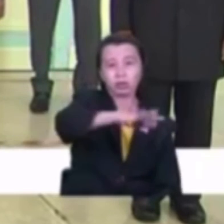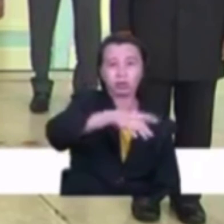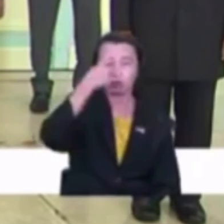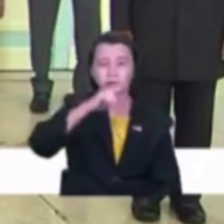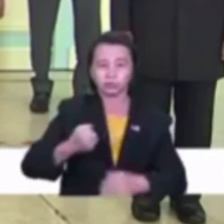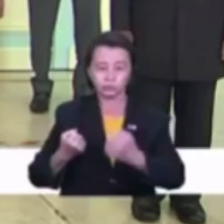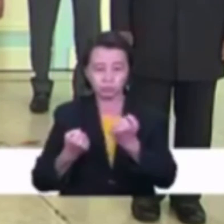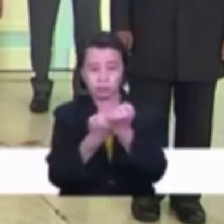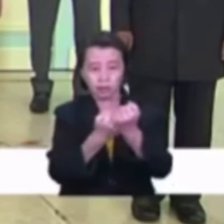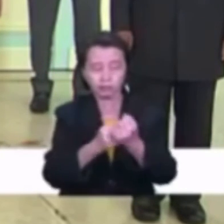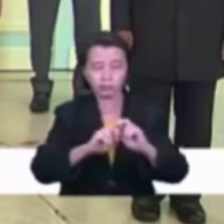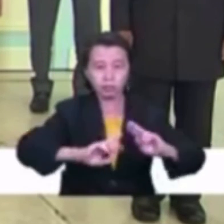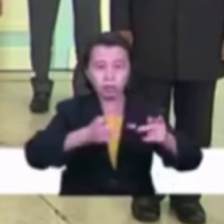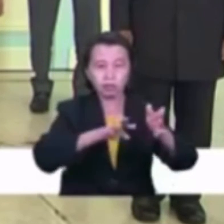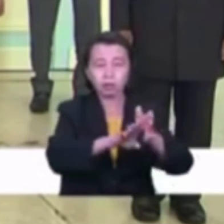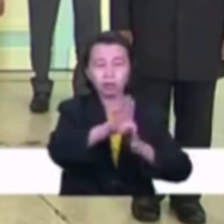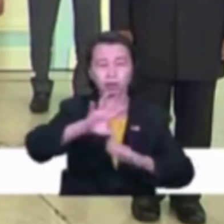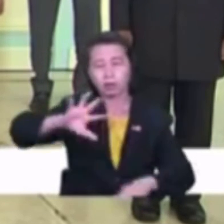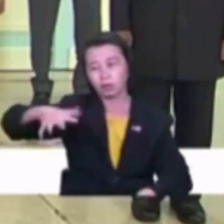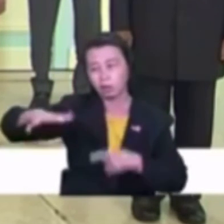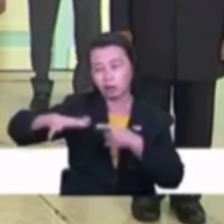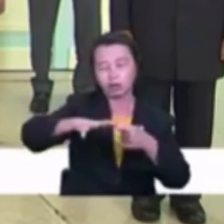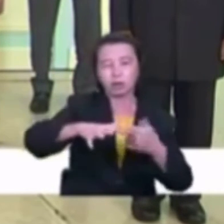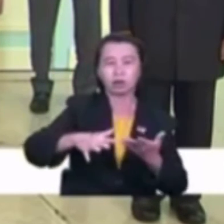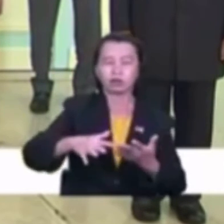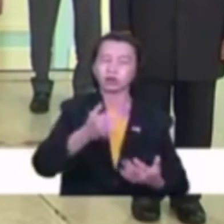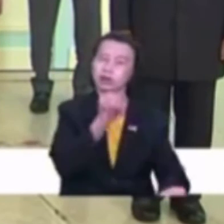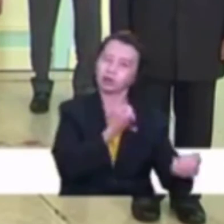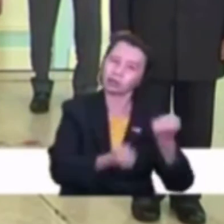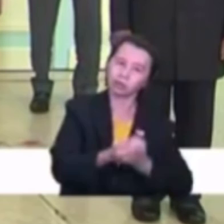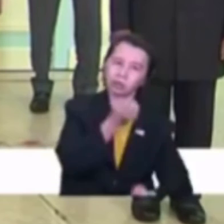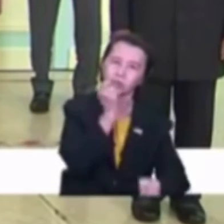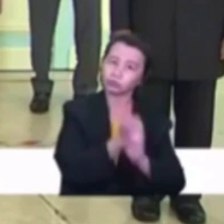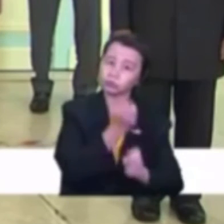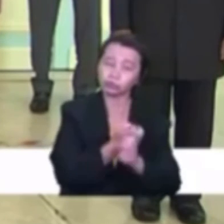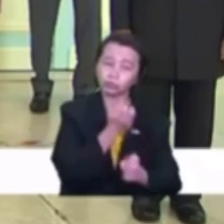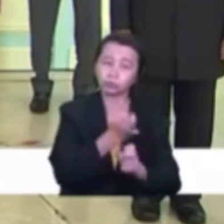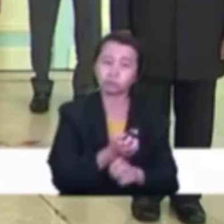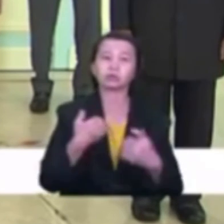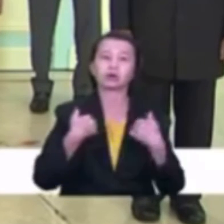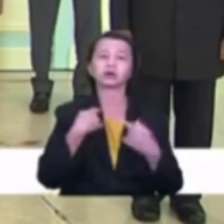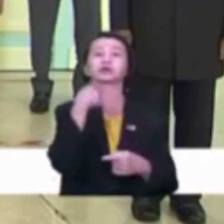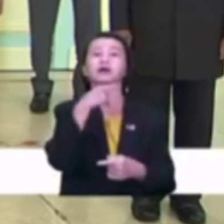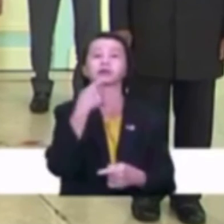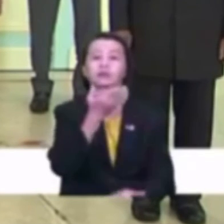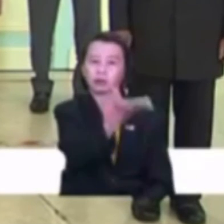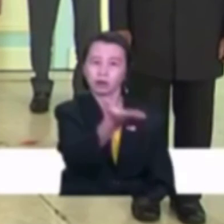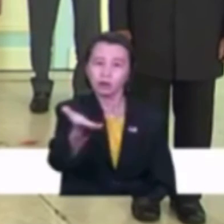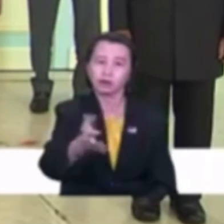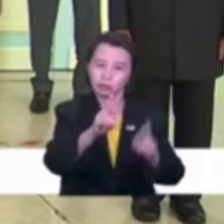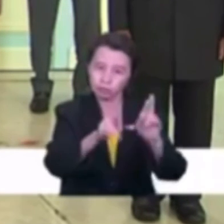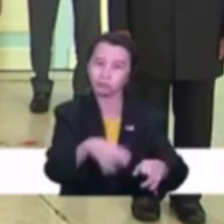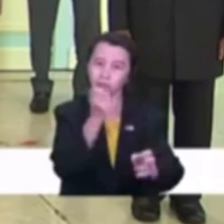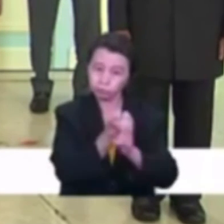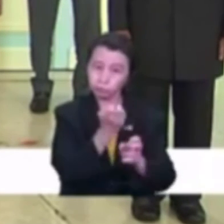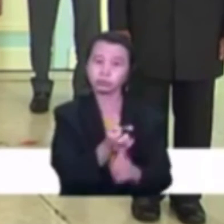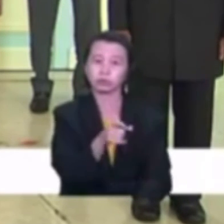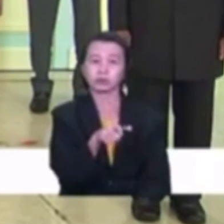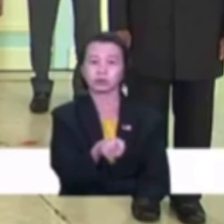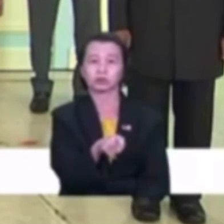membantu proses pemulihan yang menanggung sengsara dan beban ini adalah sederet dari rakyat jelata